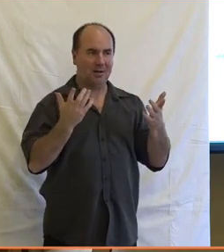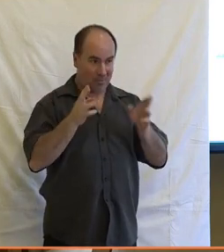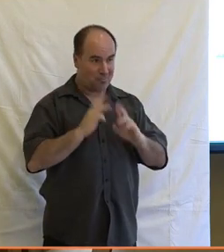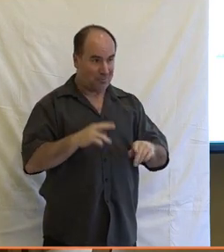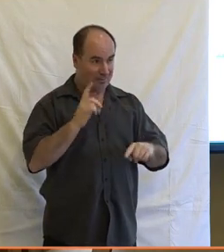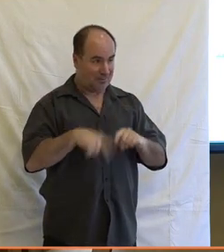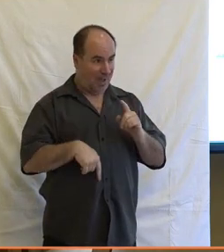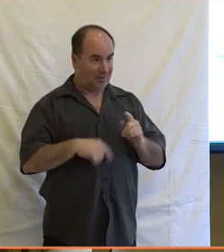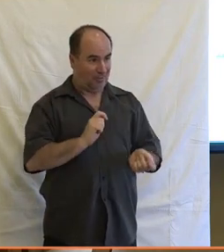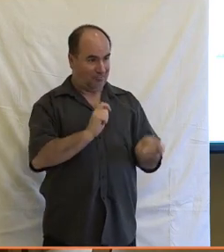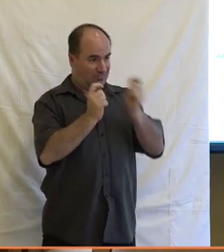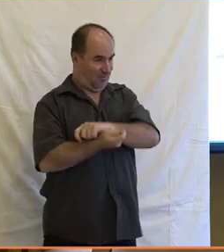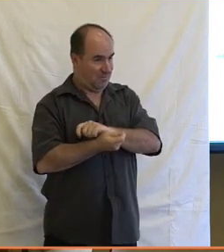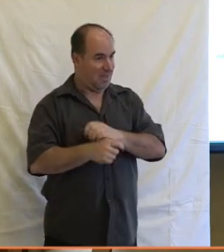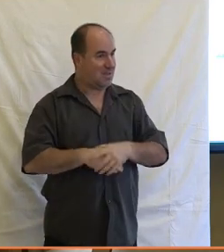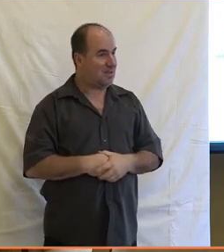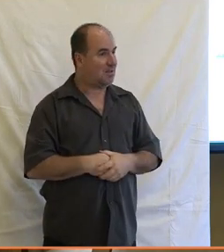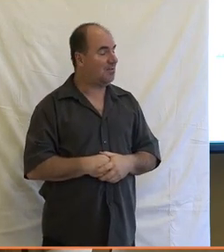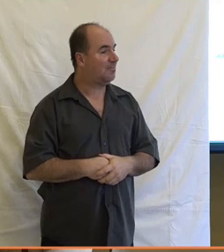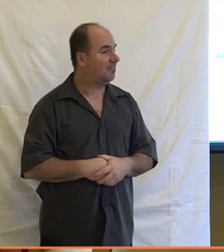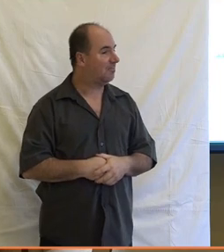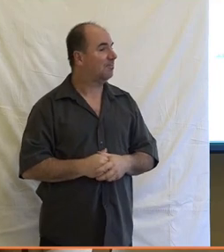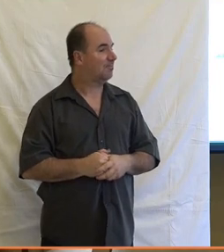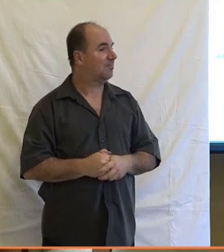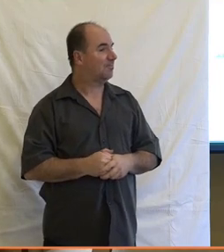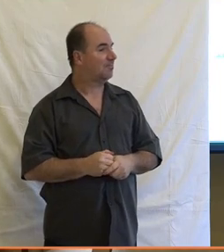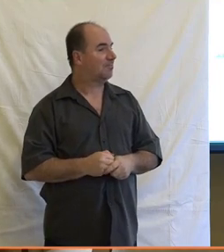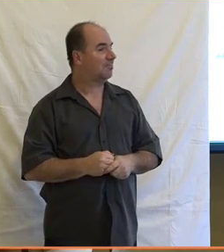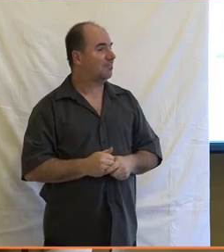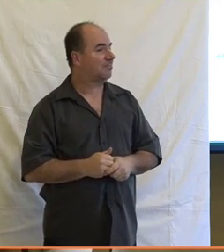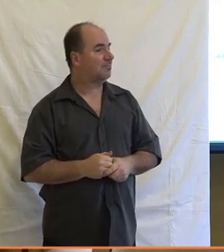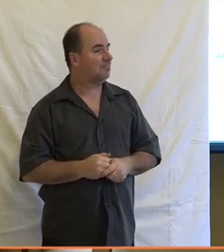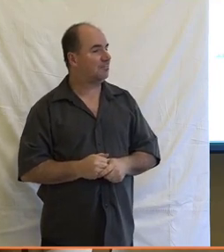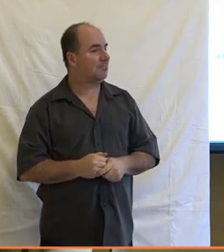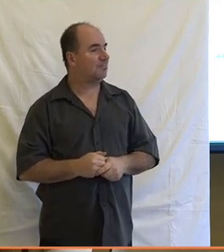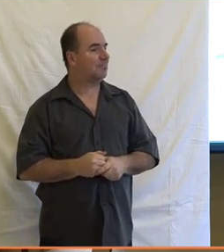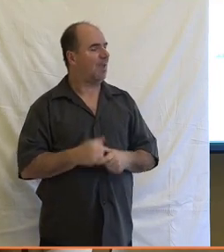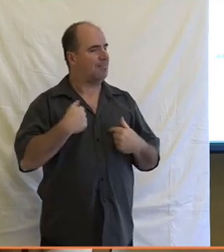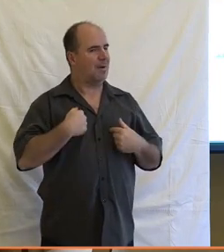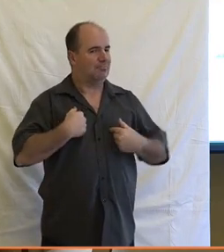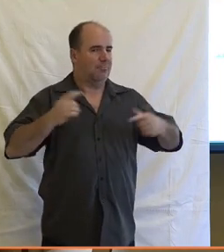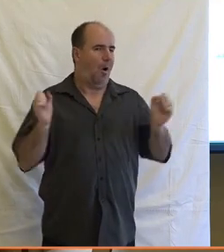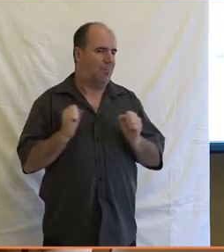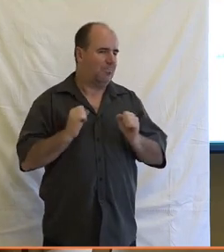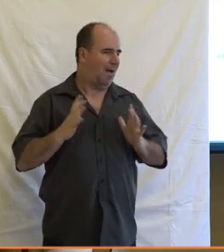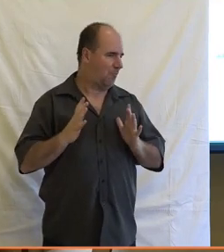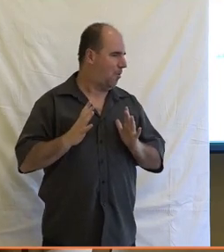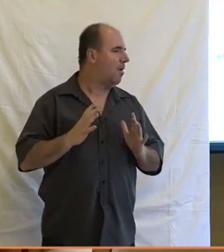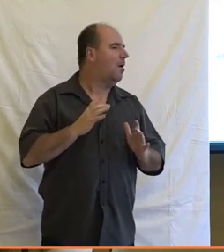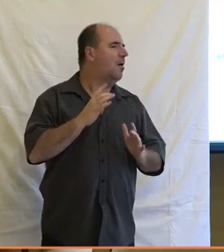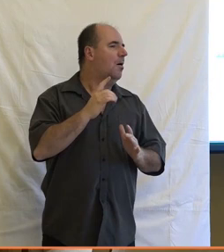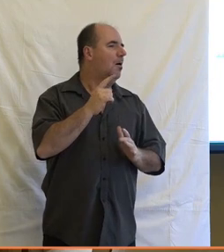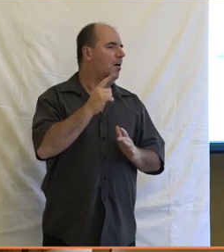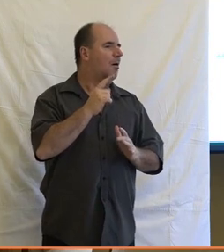popsat, no, prostě odkladiště lidí, kteří tam budou si odžívat nějaké věci ve virtuální realitě. Vede mě k tomu třeba to, já jsem se dlouho pohyboval v